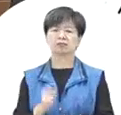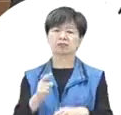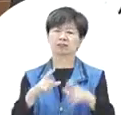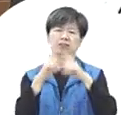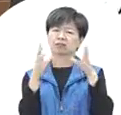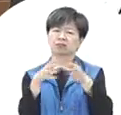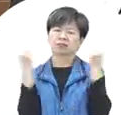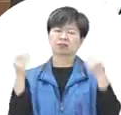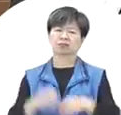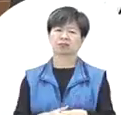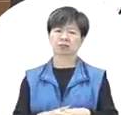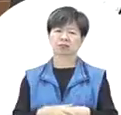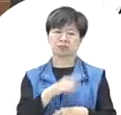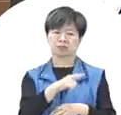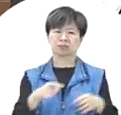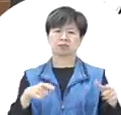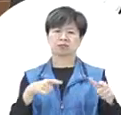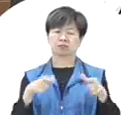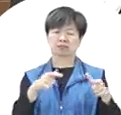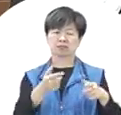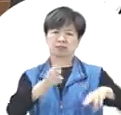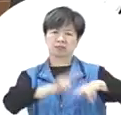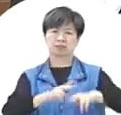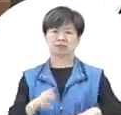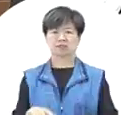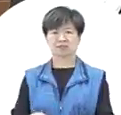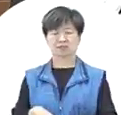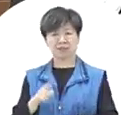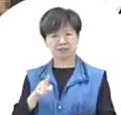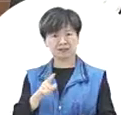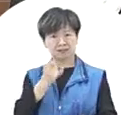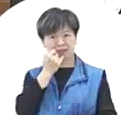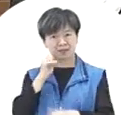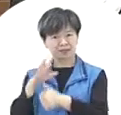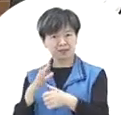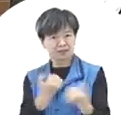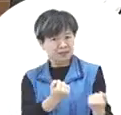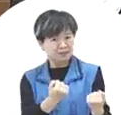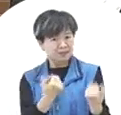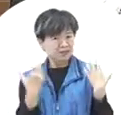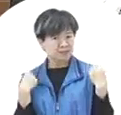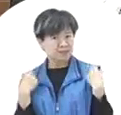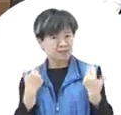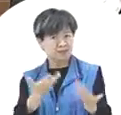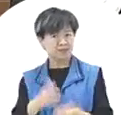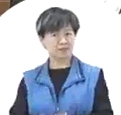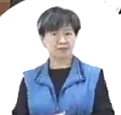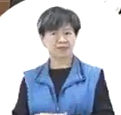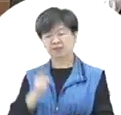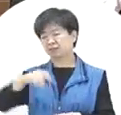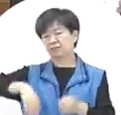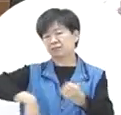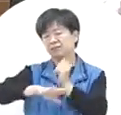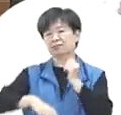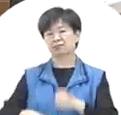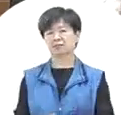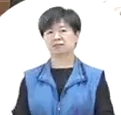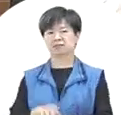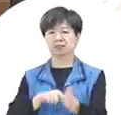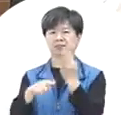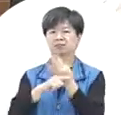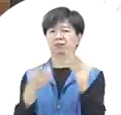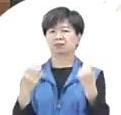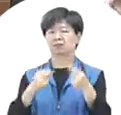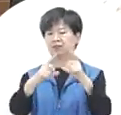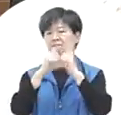个业者已经停托了，你怎么可能还有办法要求他继续收托呢？请你回去，如果你们这么不专业就不要